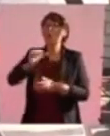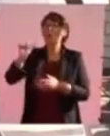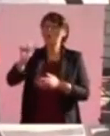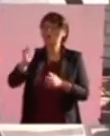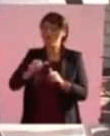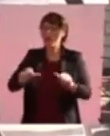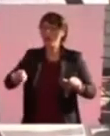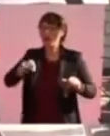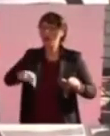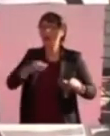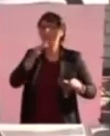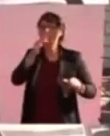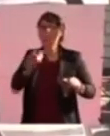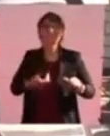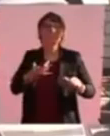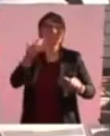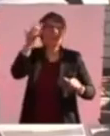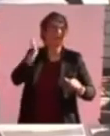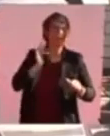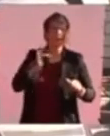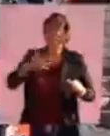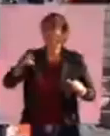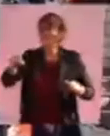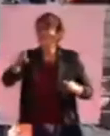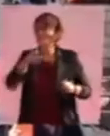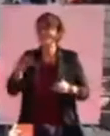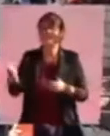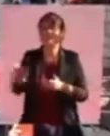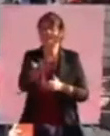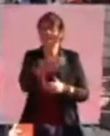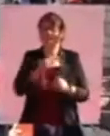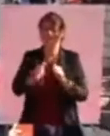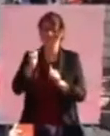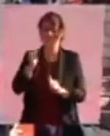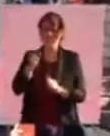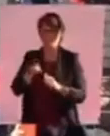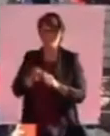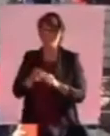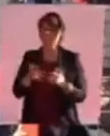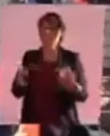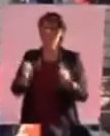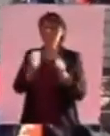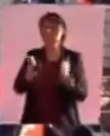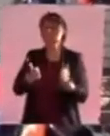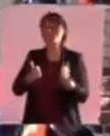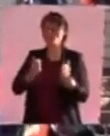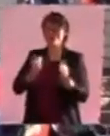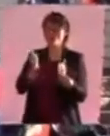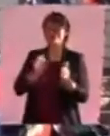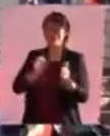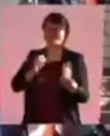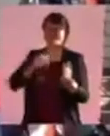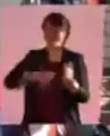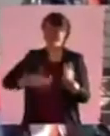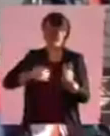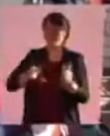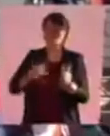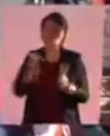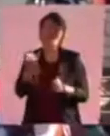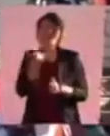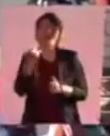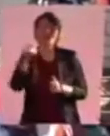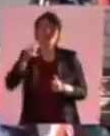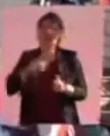fattori di rischio questa mia formazione viene facile quando si nasce e cresce in una città operaia